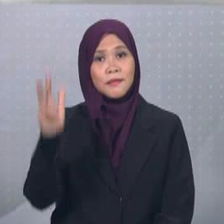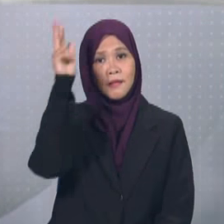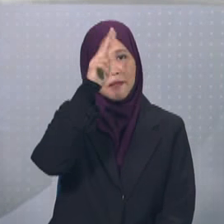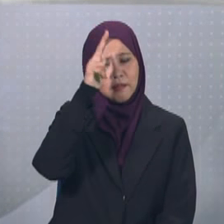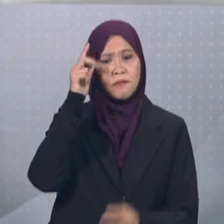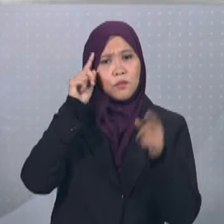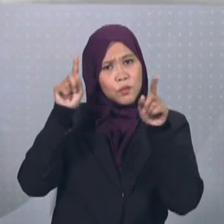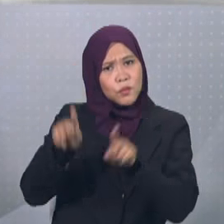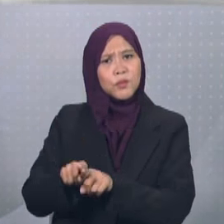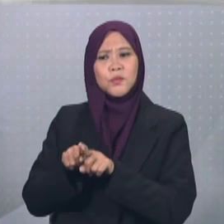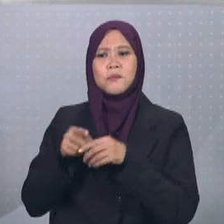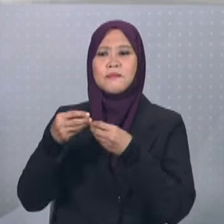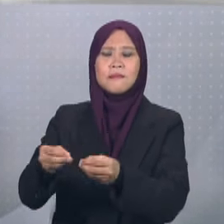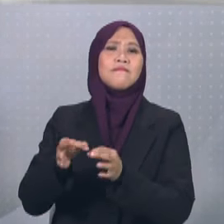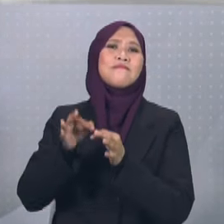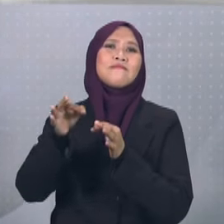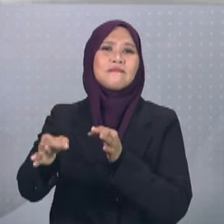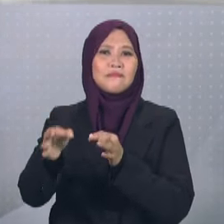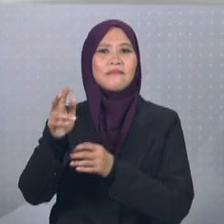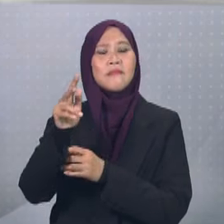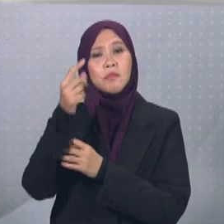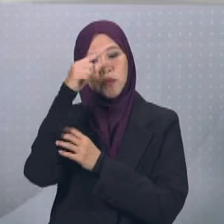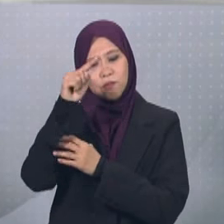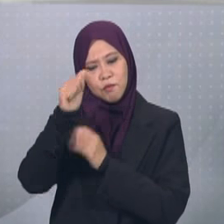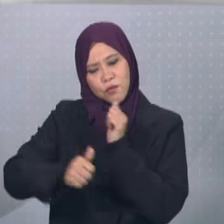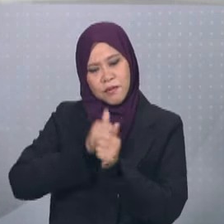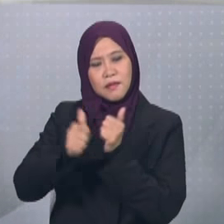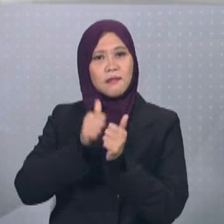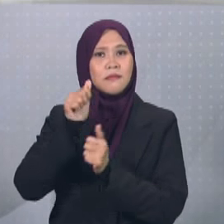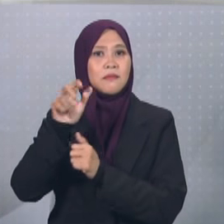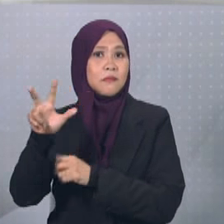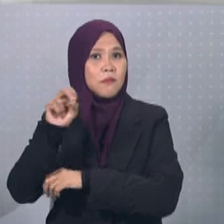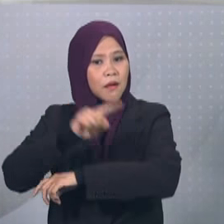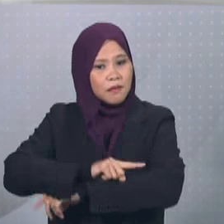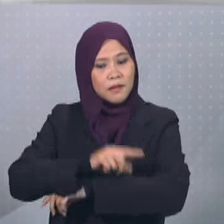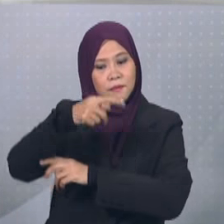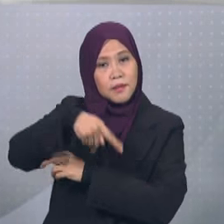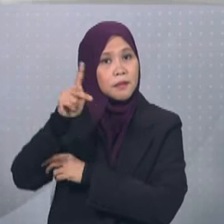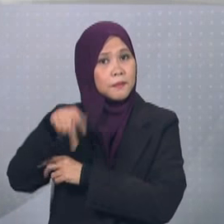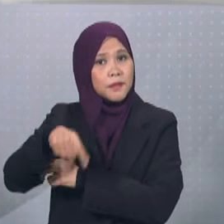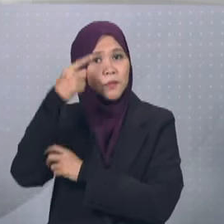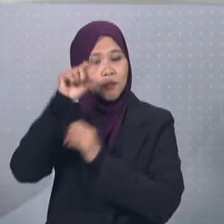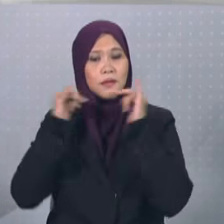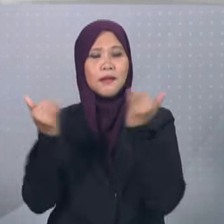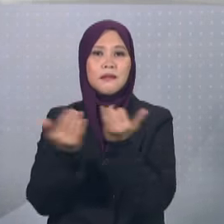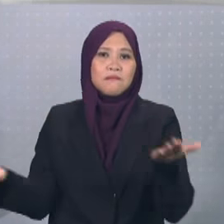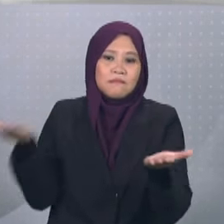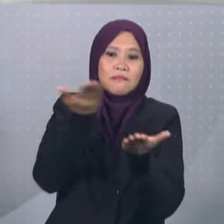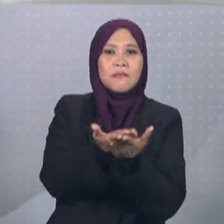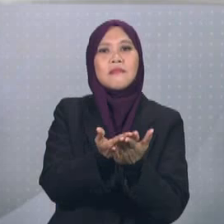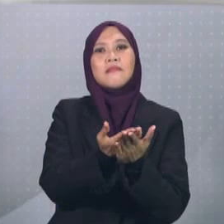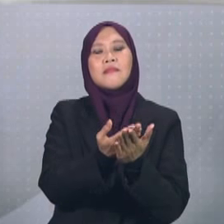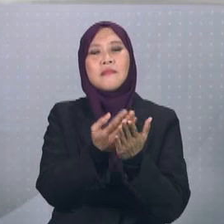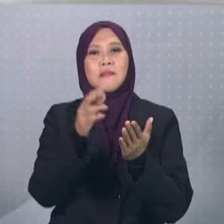Kerajaan juga bersetuju memberi moratorium secara automatik selama 30 hari daripada tarikh terakhir PKP untuk syarikat mengemukakan dokumen